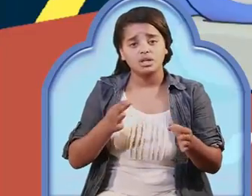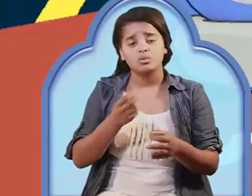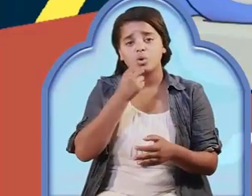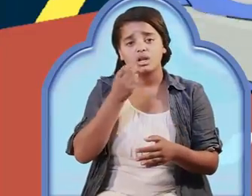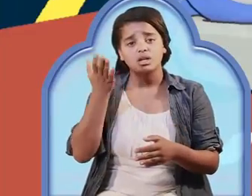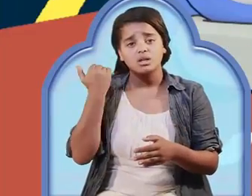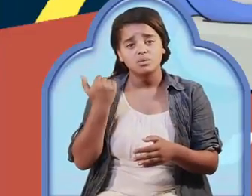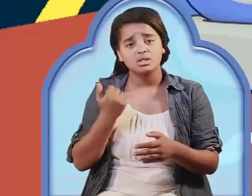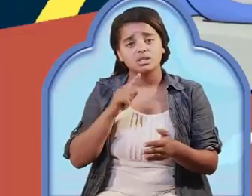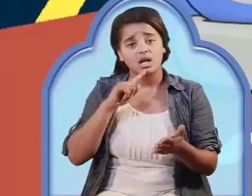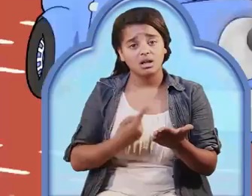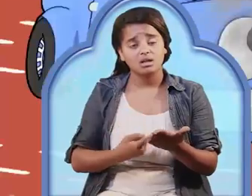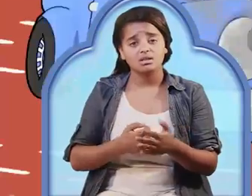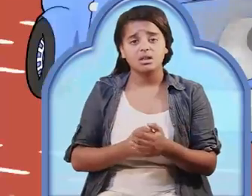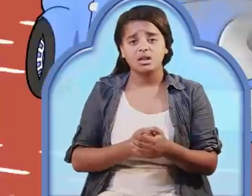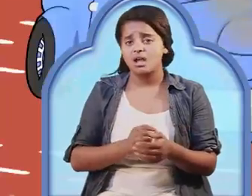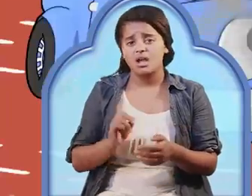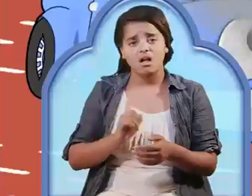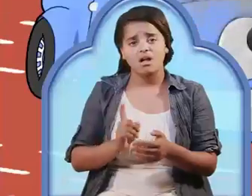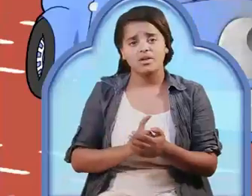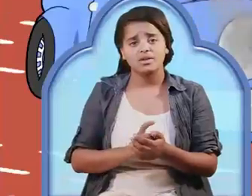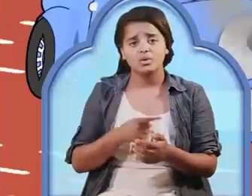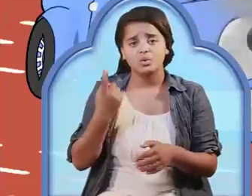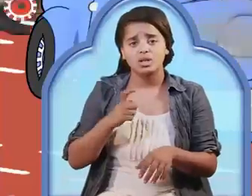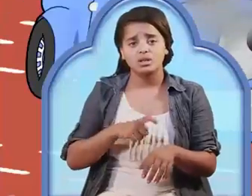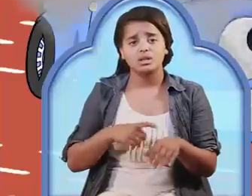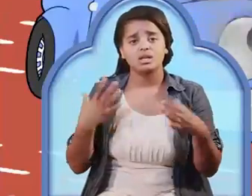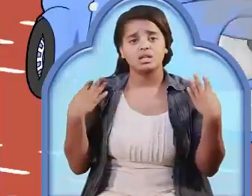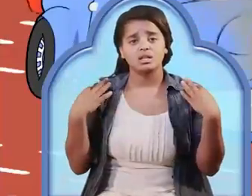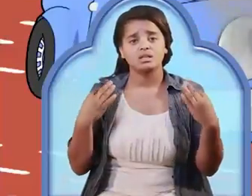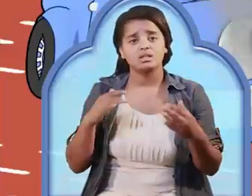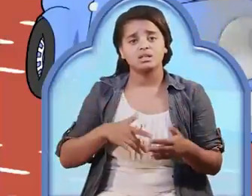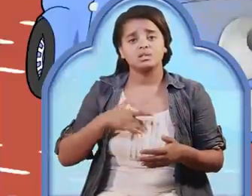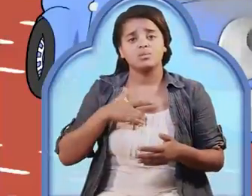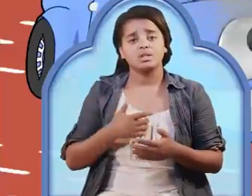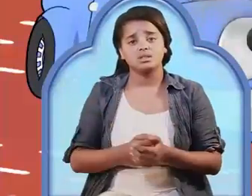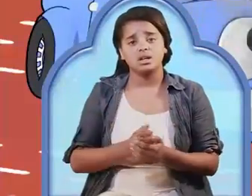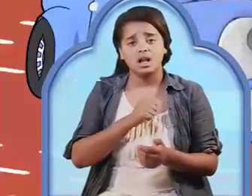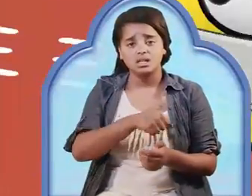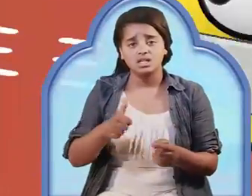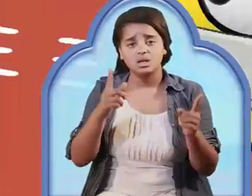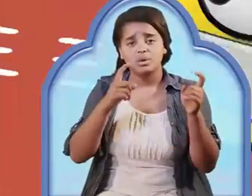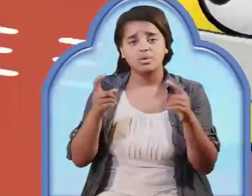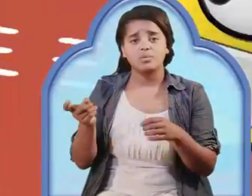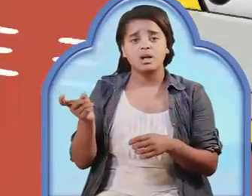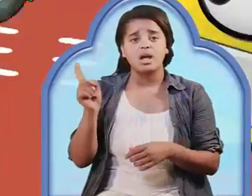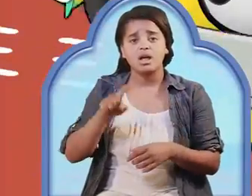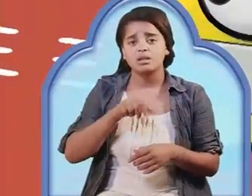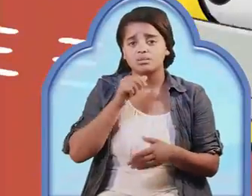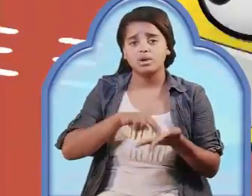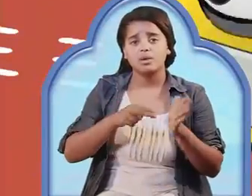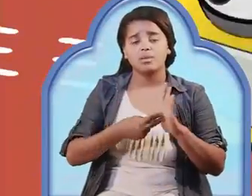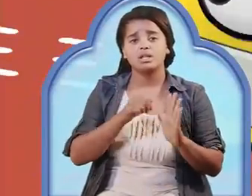አይ አላረጋግጥኩ። በደም ቡሃን ደነበረህስ አረጋግጣሃል? አይ ሁሌ የደህንነት